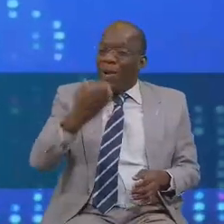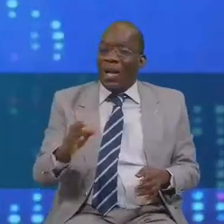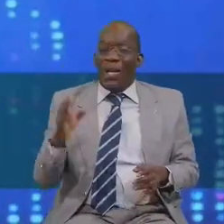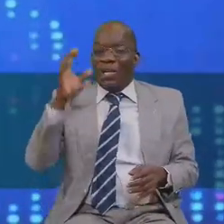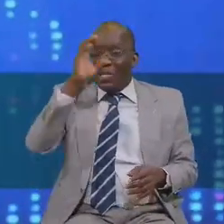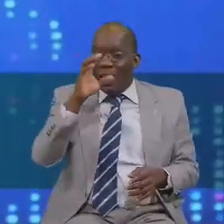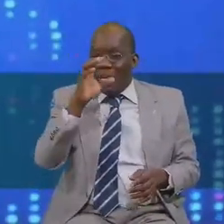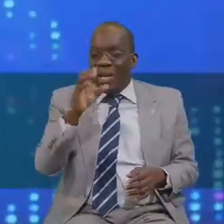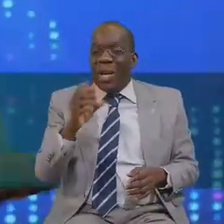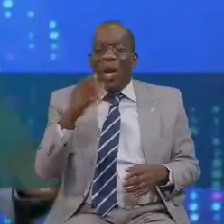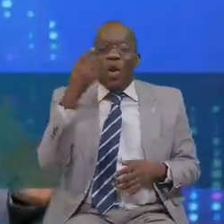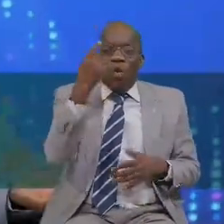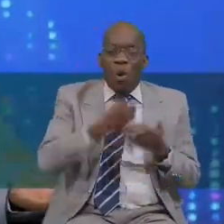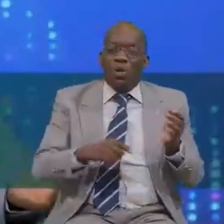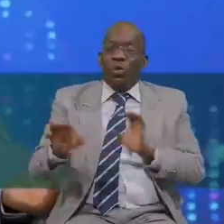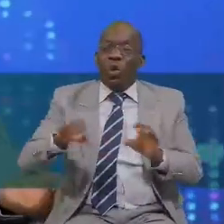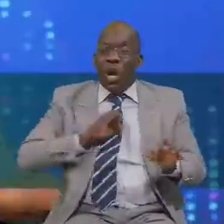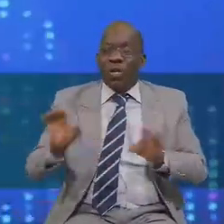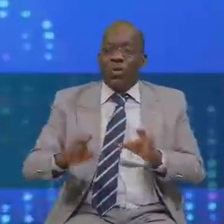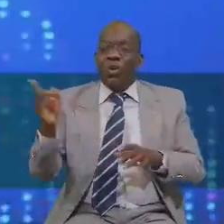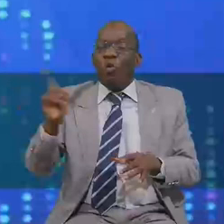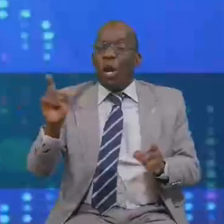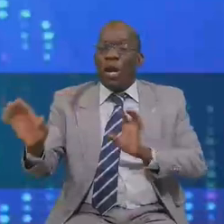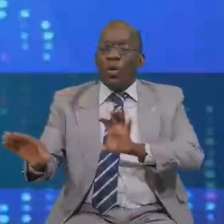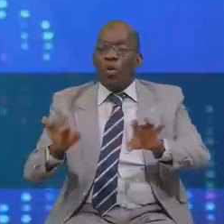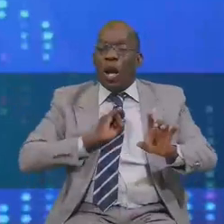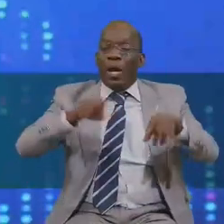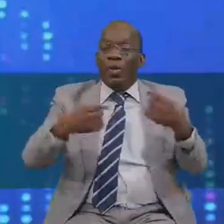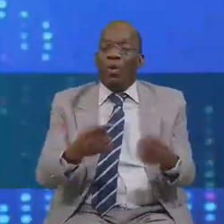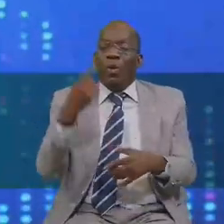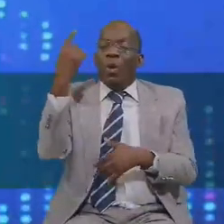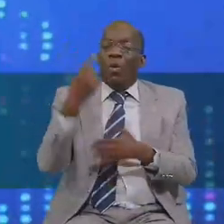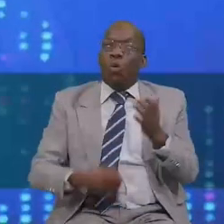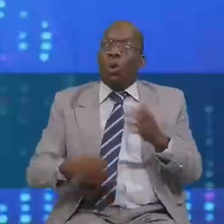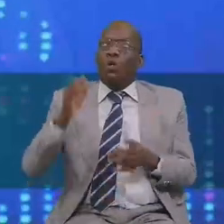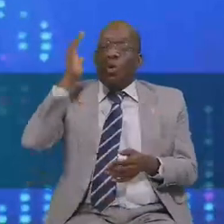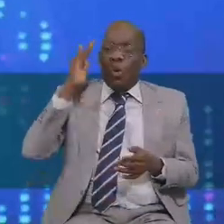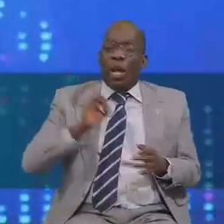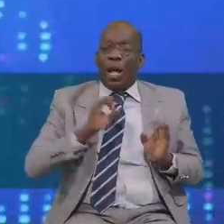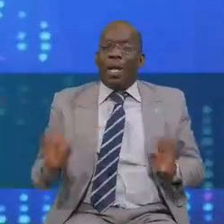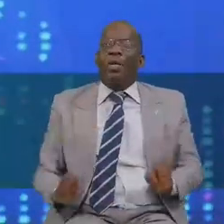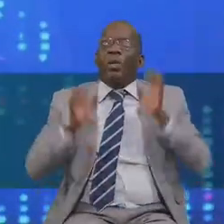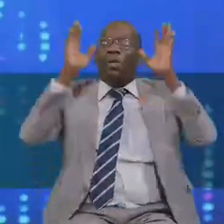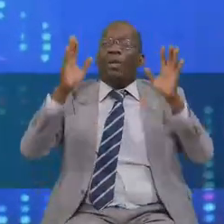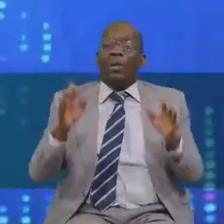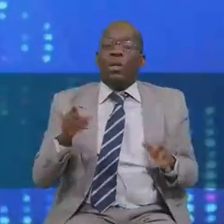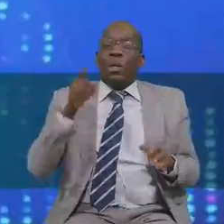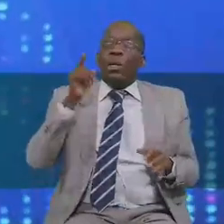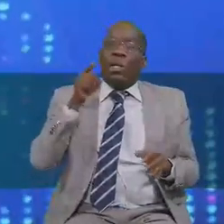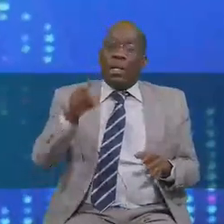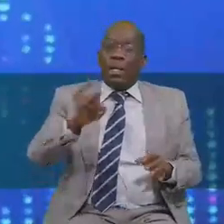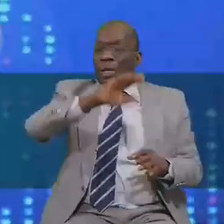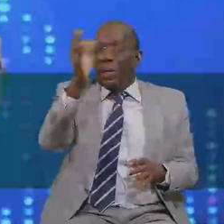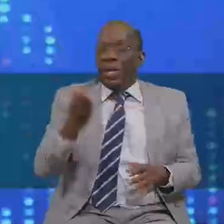faire? Où est-ce que je dois aller? Qu'est-ce que je dois prêcher? Sur quoi dois-je me concentrer? Il ne pose jamais